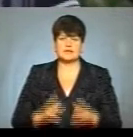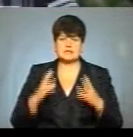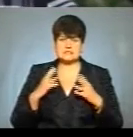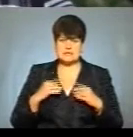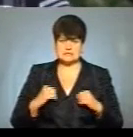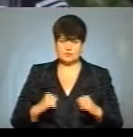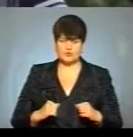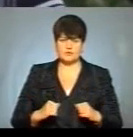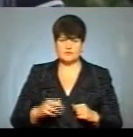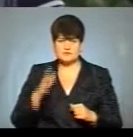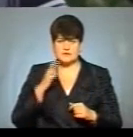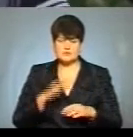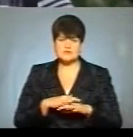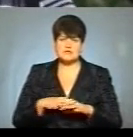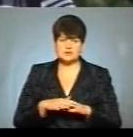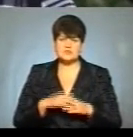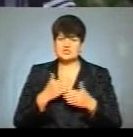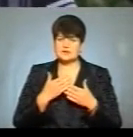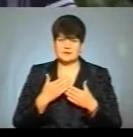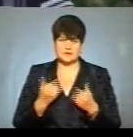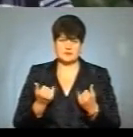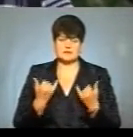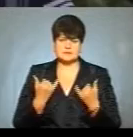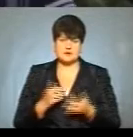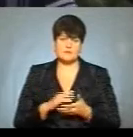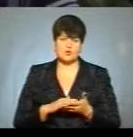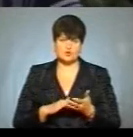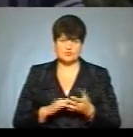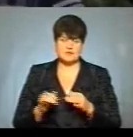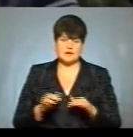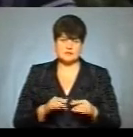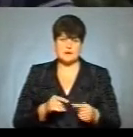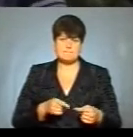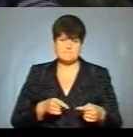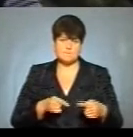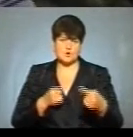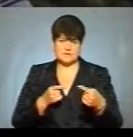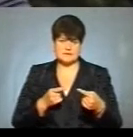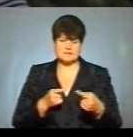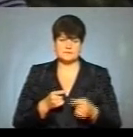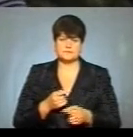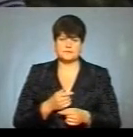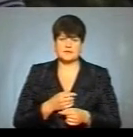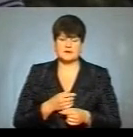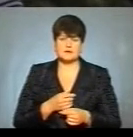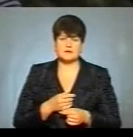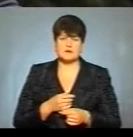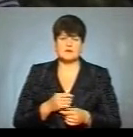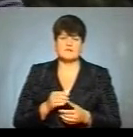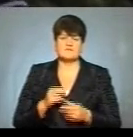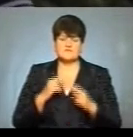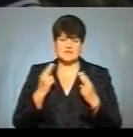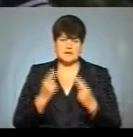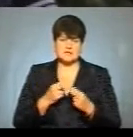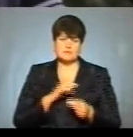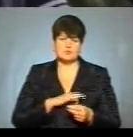Заспокоєння в освітянському середовищі нема. Зараз продовжуються акції протесту під егідою Федерації профспілок